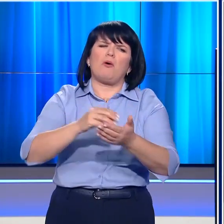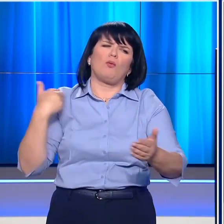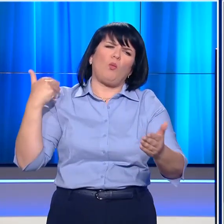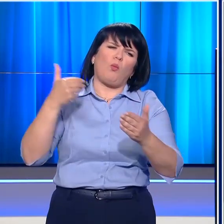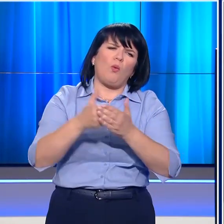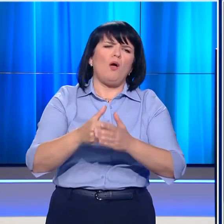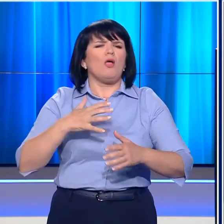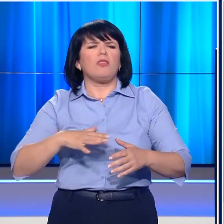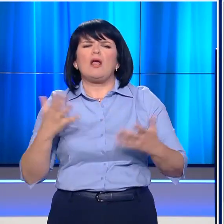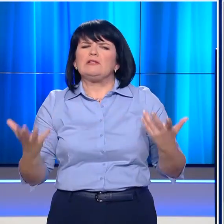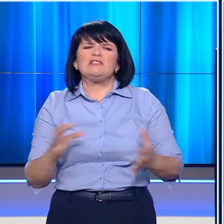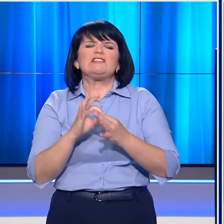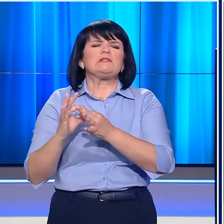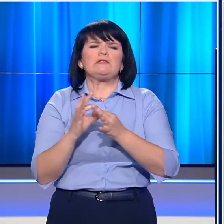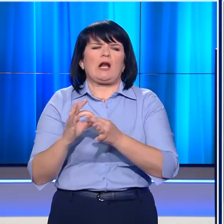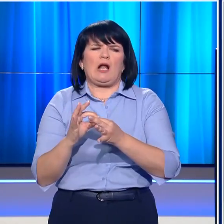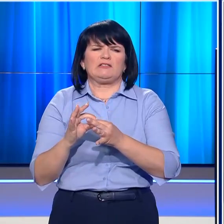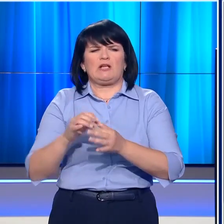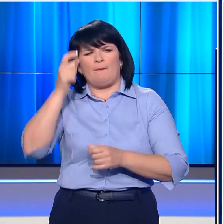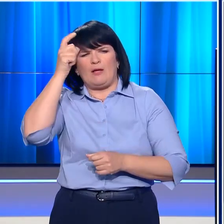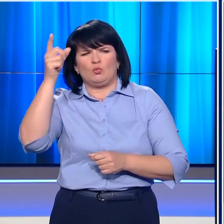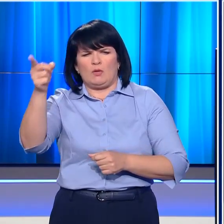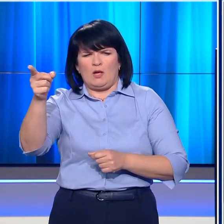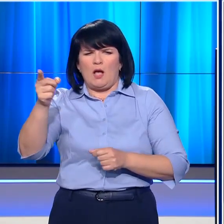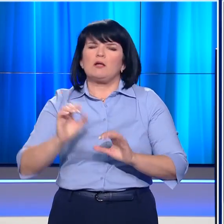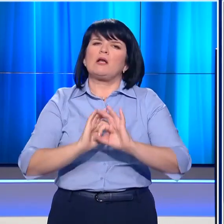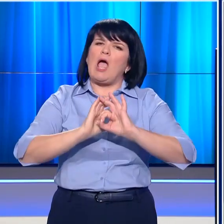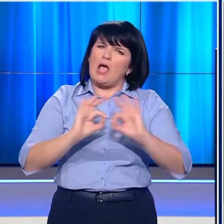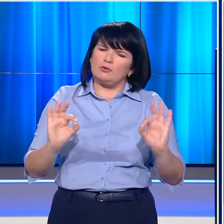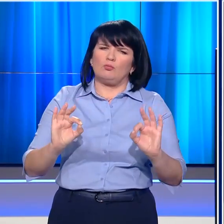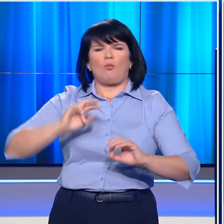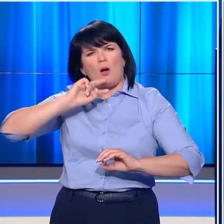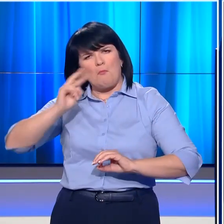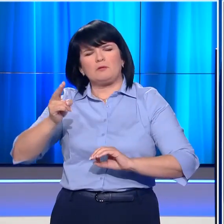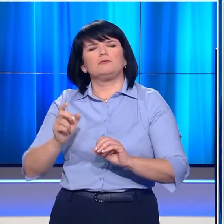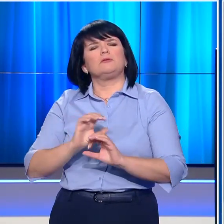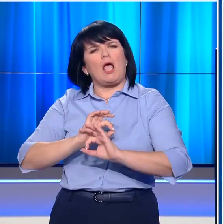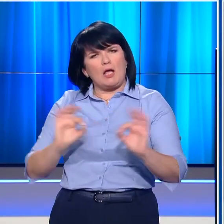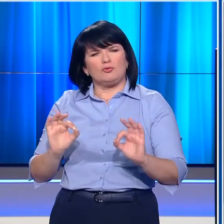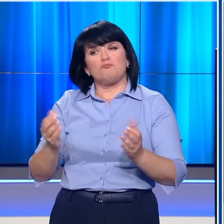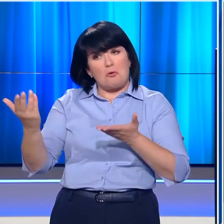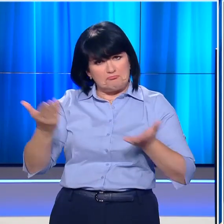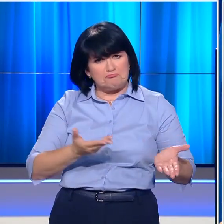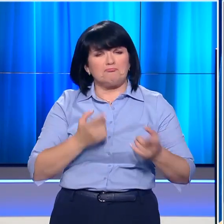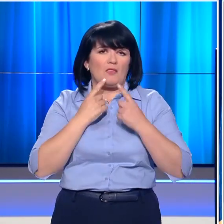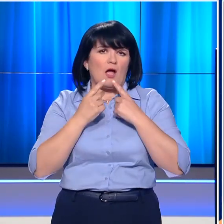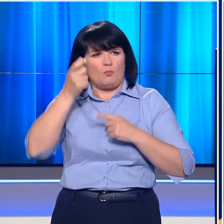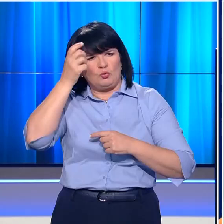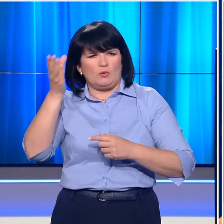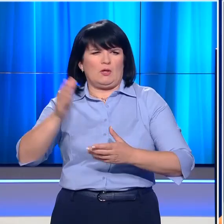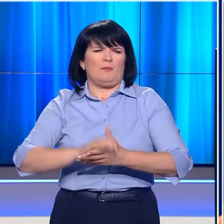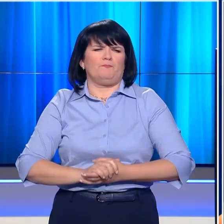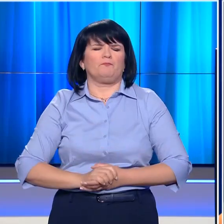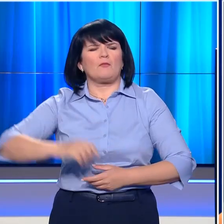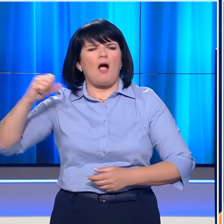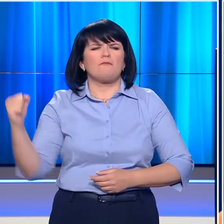willingness to discuss this issue in good faith with Turkey and remains ready to do so.